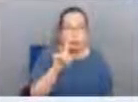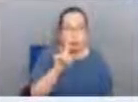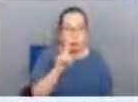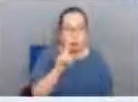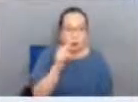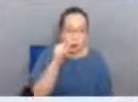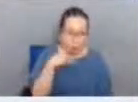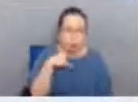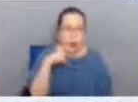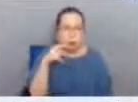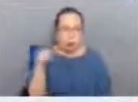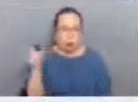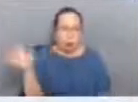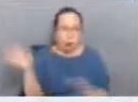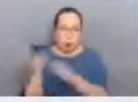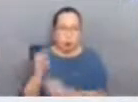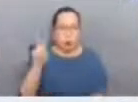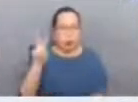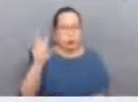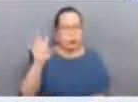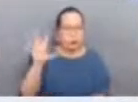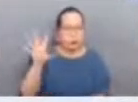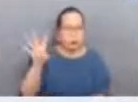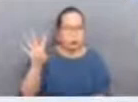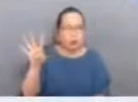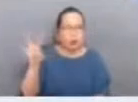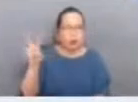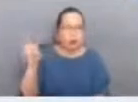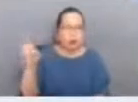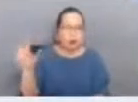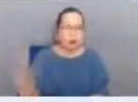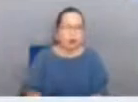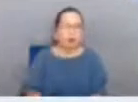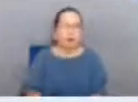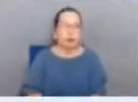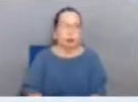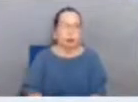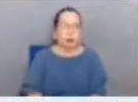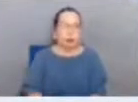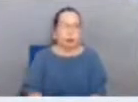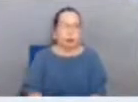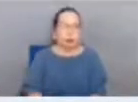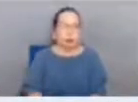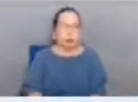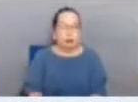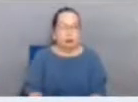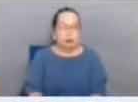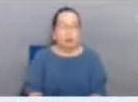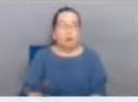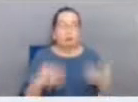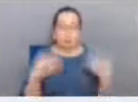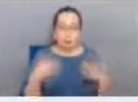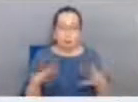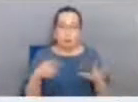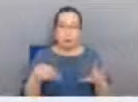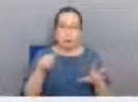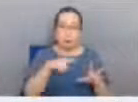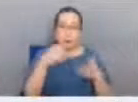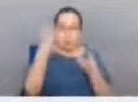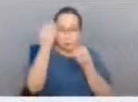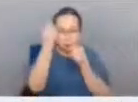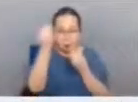pagbibigay impormasyon kaugnay sa mga updates sa ating paglaban sa COVID-19. Maraming salamat din po sa Filipino Sign Language Access